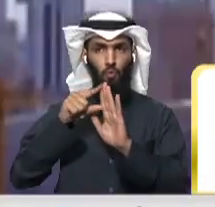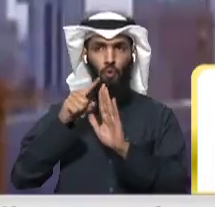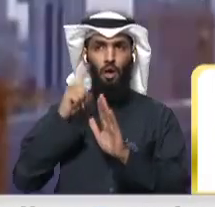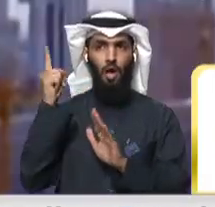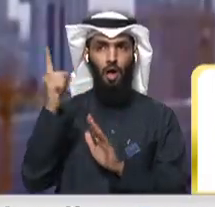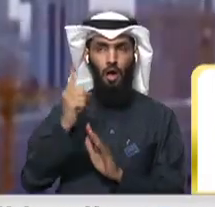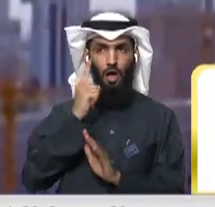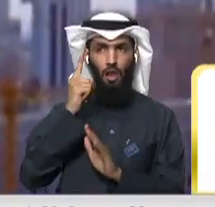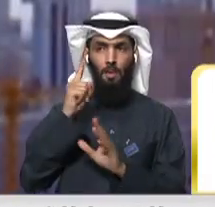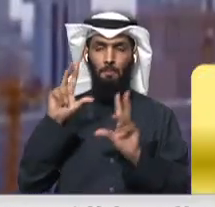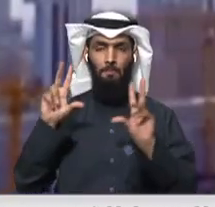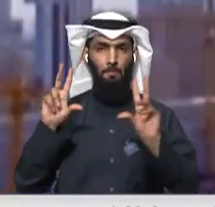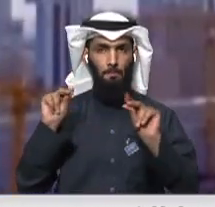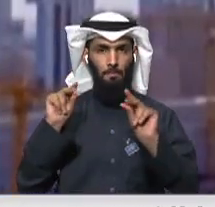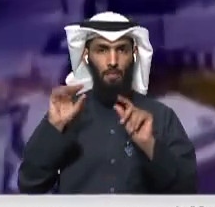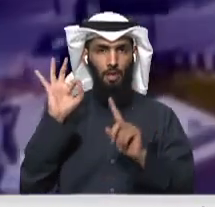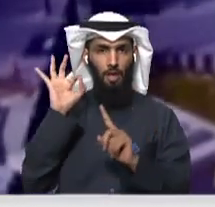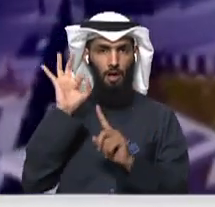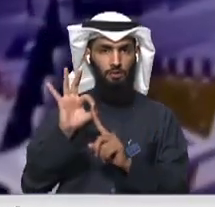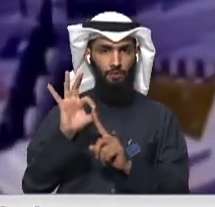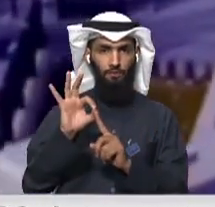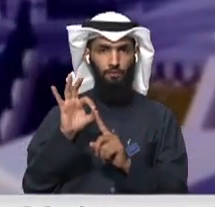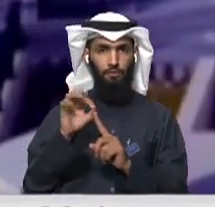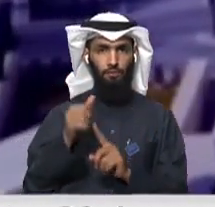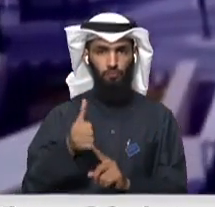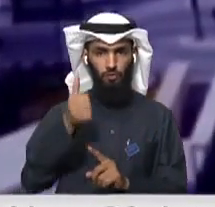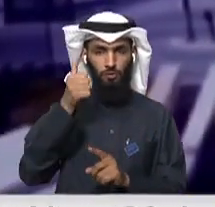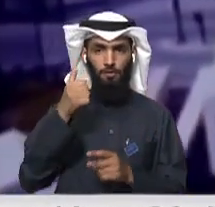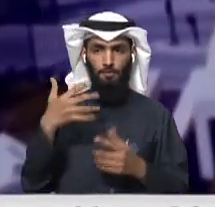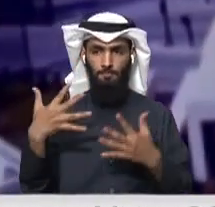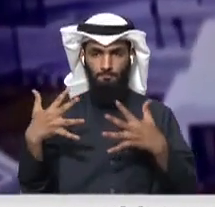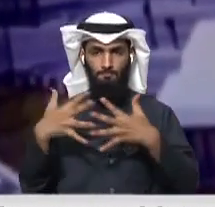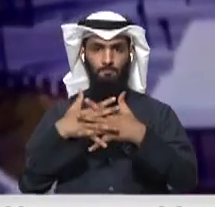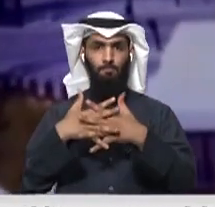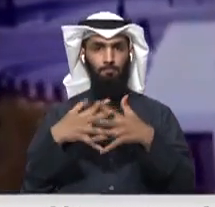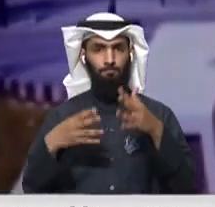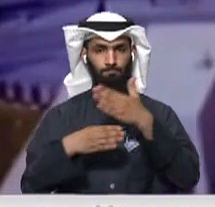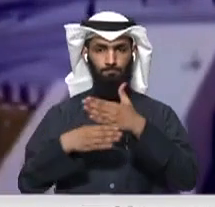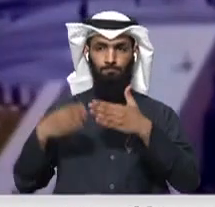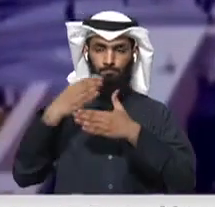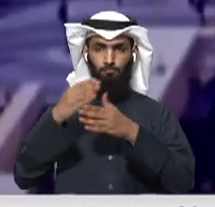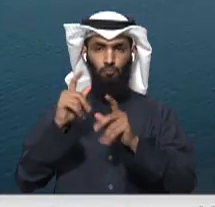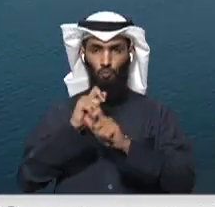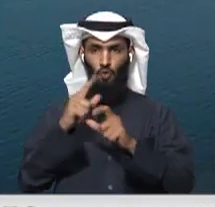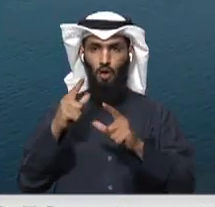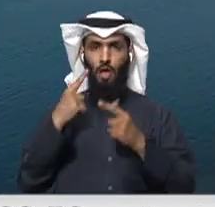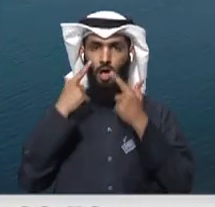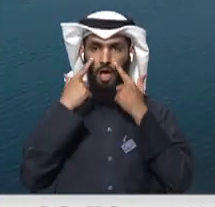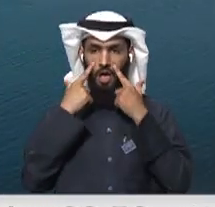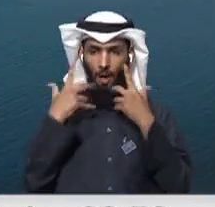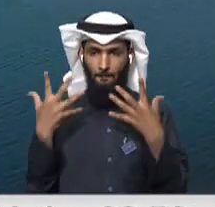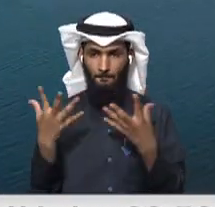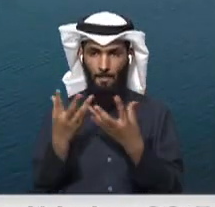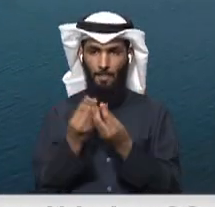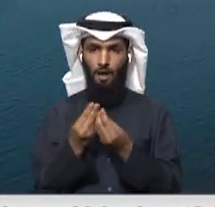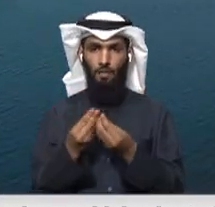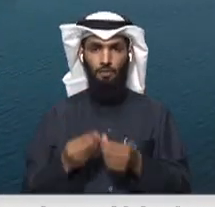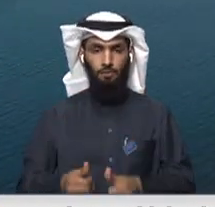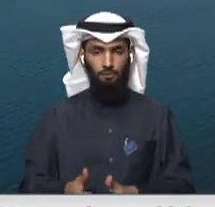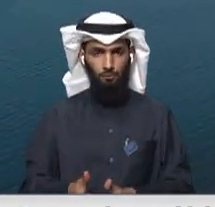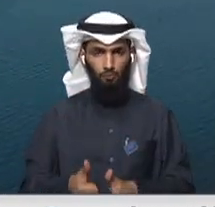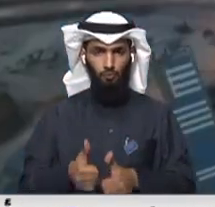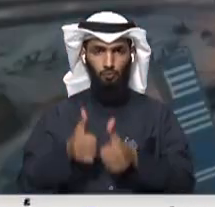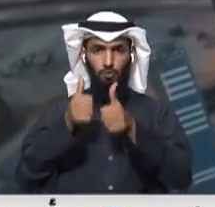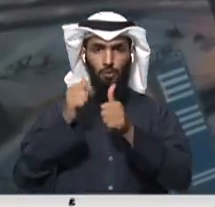والدوليه لتحق التكامل والترابط في جميع المجالات الحيويه التي تحقق